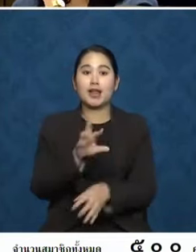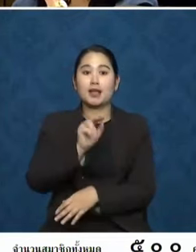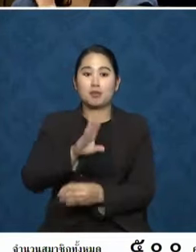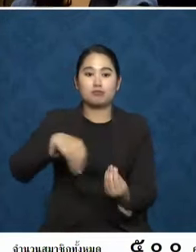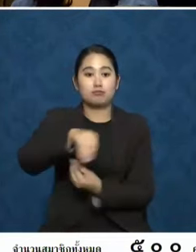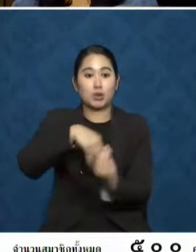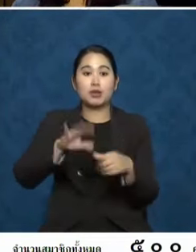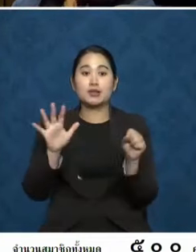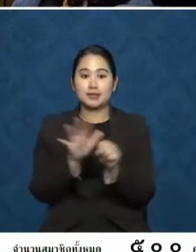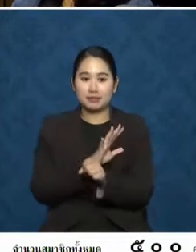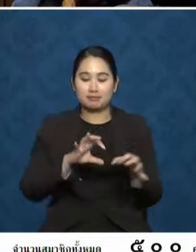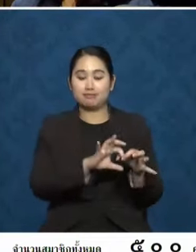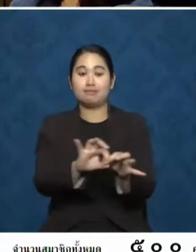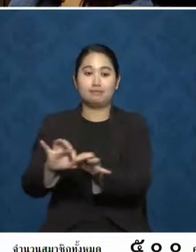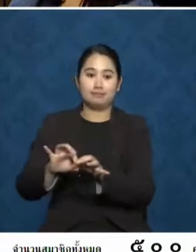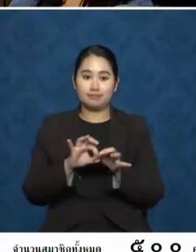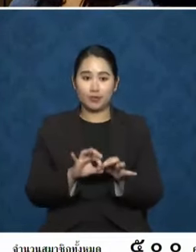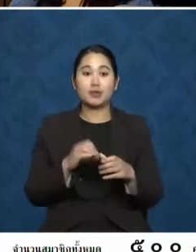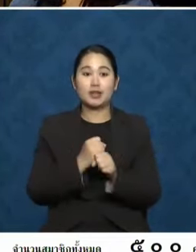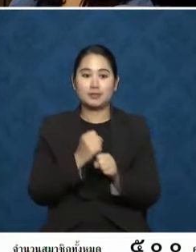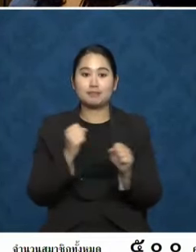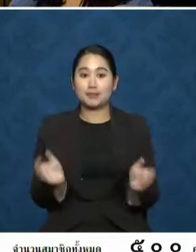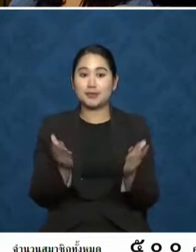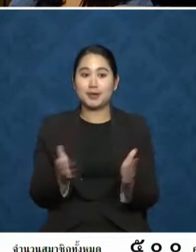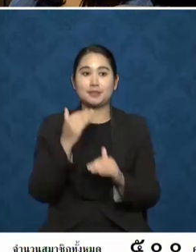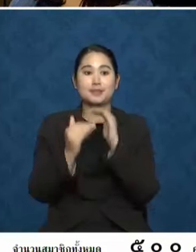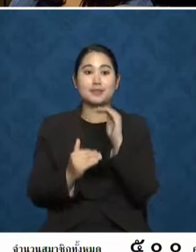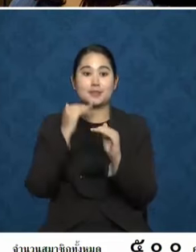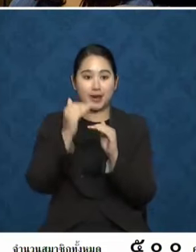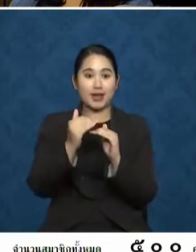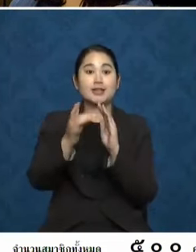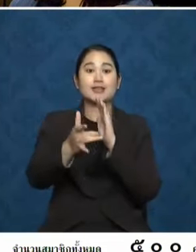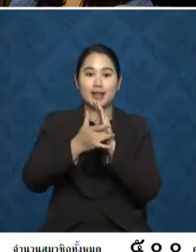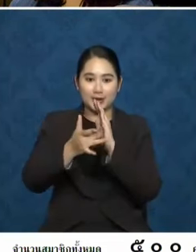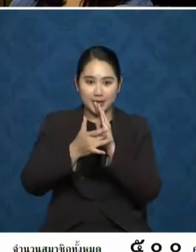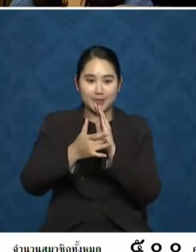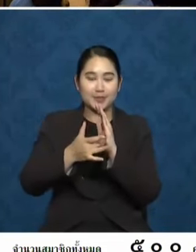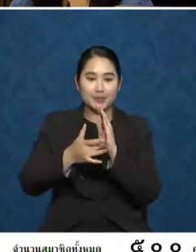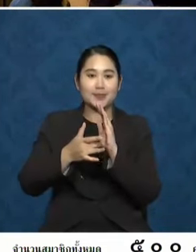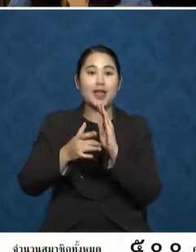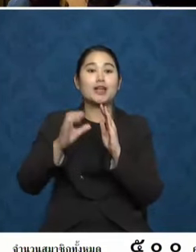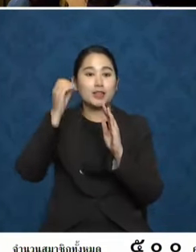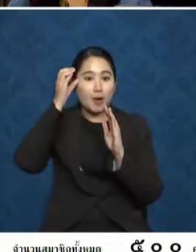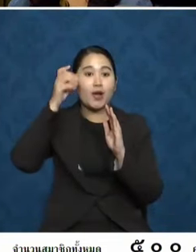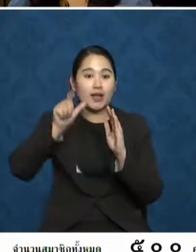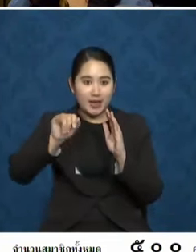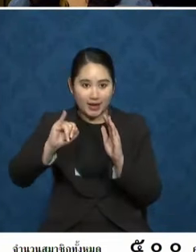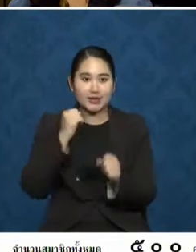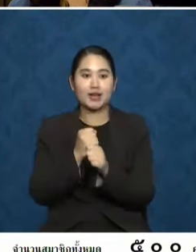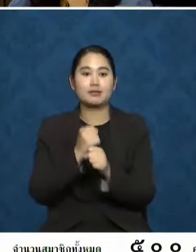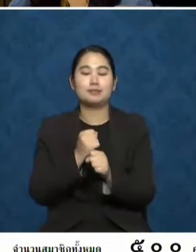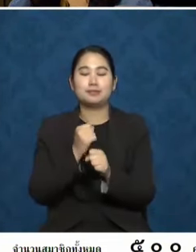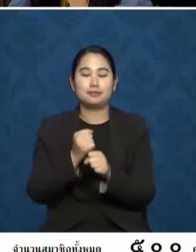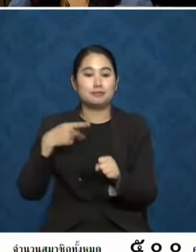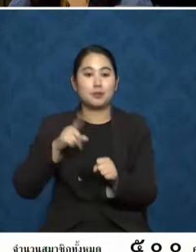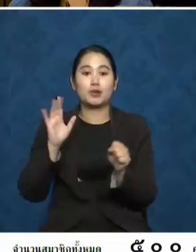นิเวธทครบท่วนเชื่อมโยกบุรณาการ heps เสริมพัฒนาปยิใช้ เทคโโยีปัญญาประดิที่มีประสิัภาพสูงขึ้นนมา